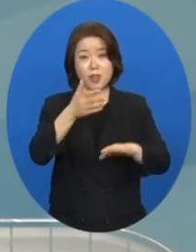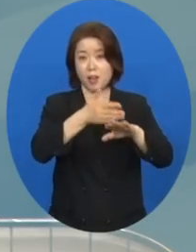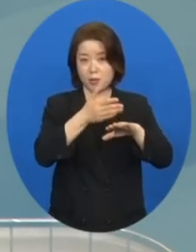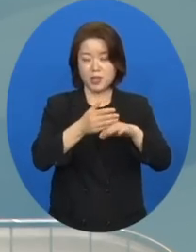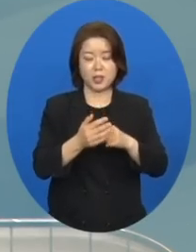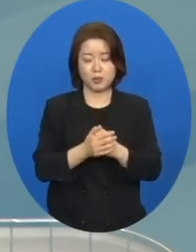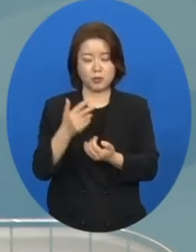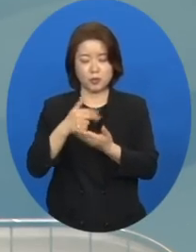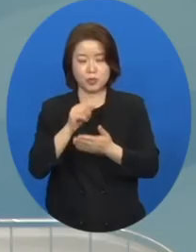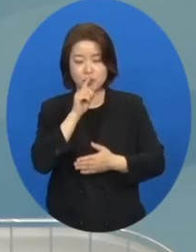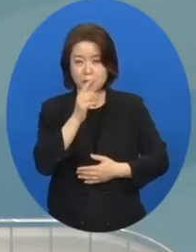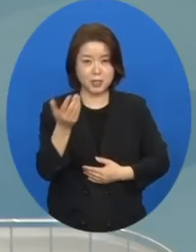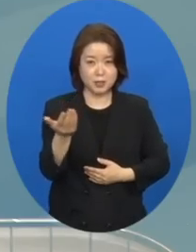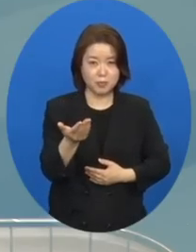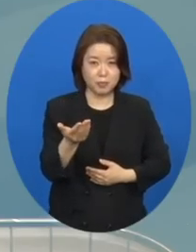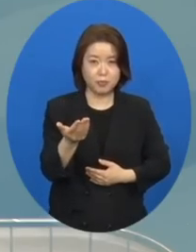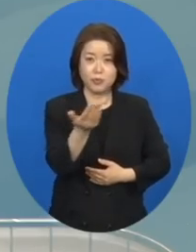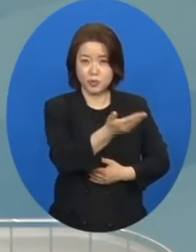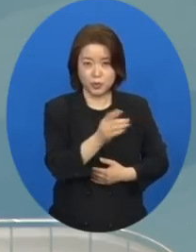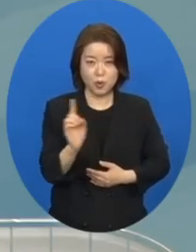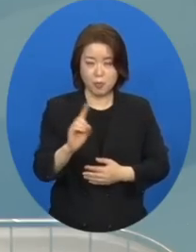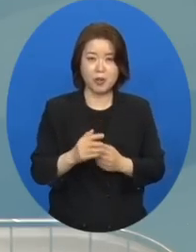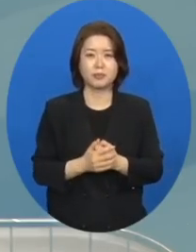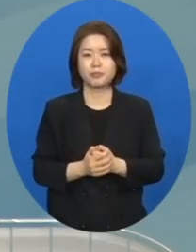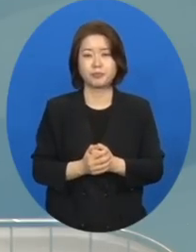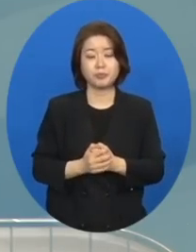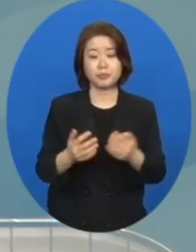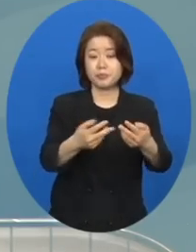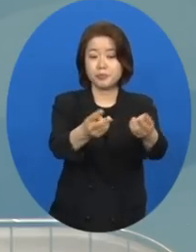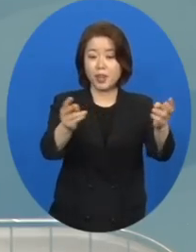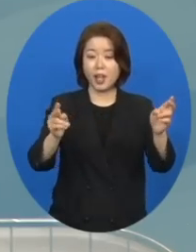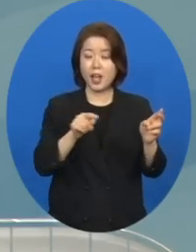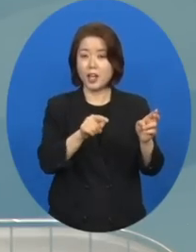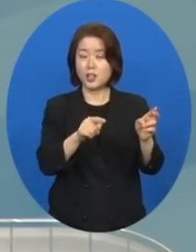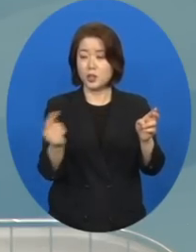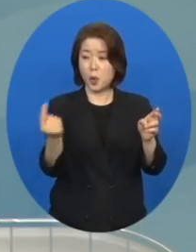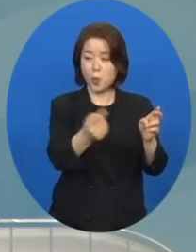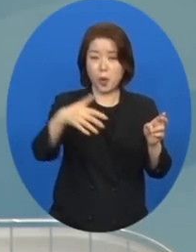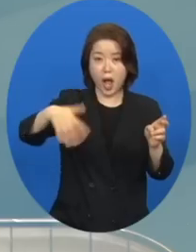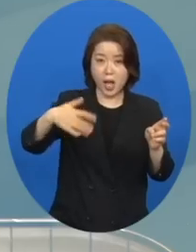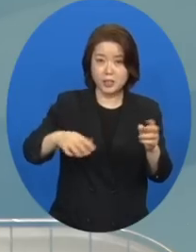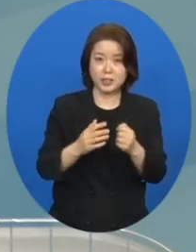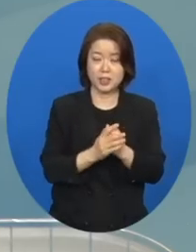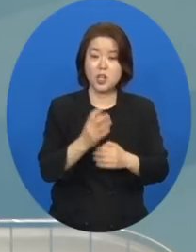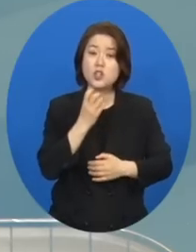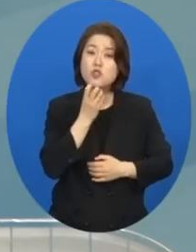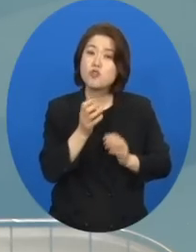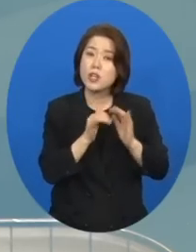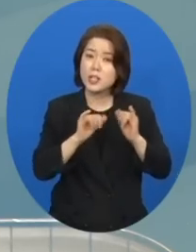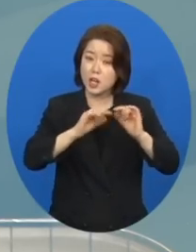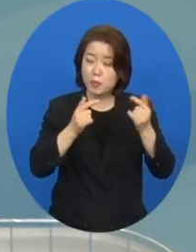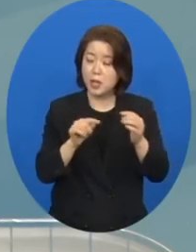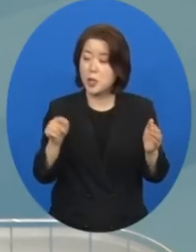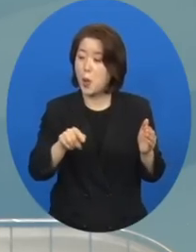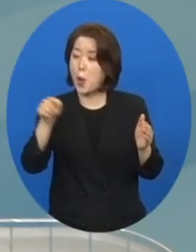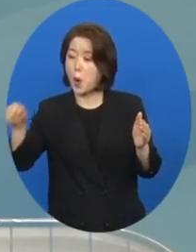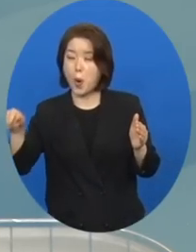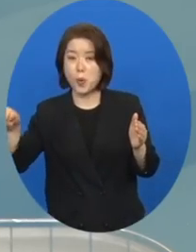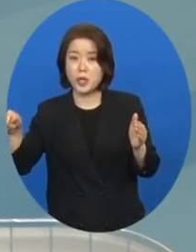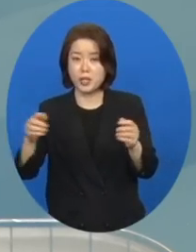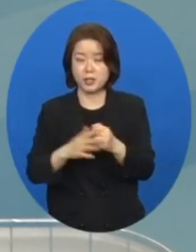이런 말씀도 하셨어요 아직 이 우리 안에 있지 않은 그러니까 유대인들이 아닌 바깥쪽에